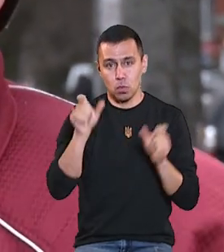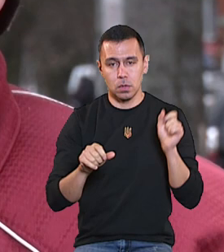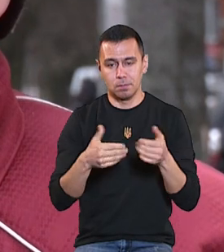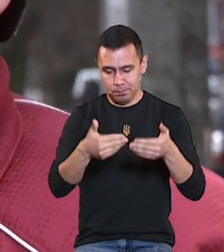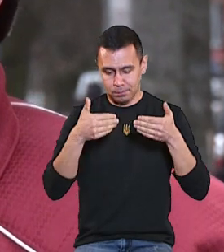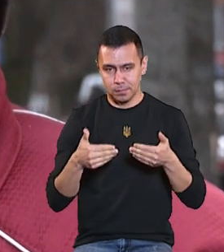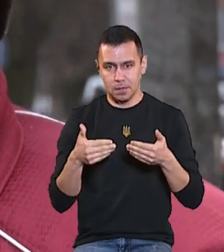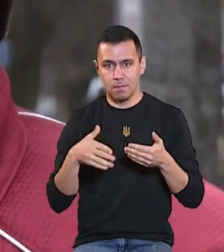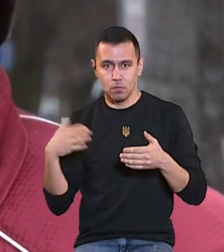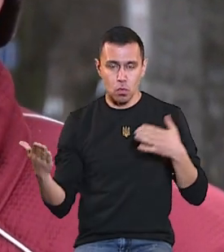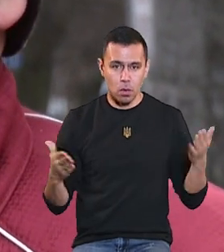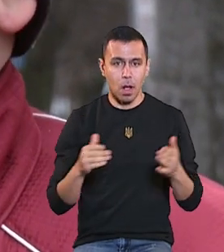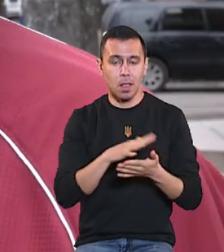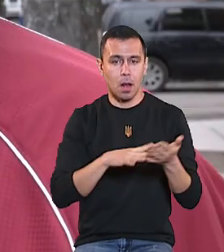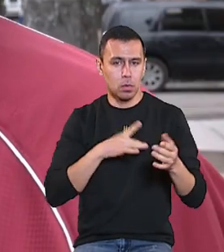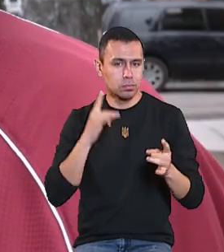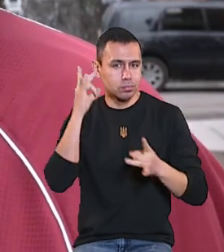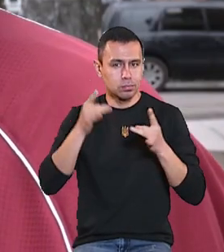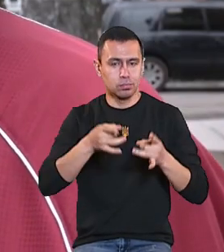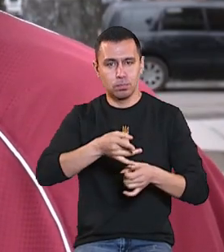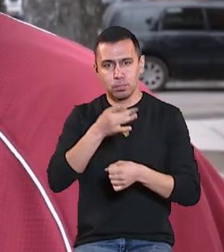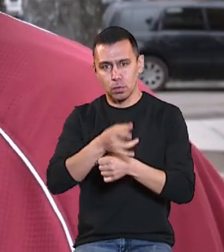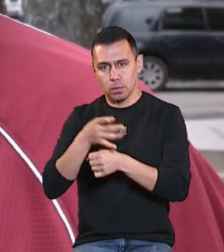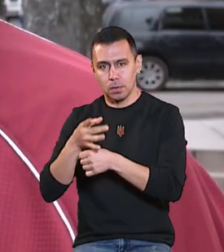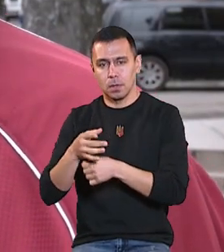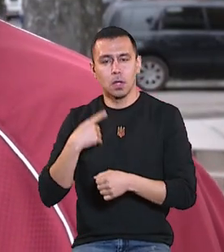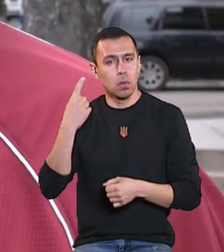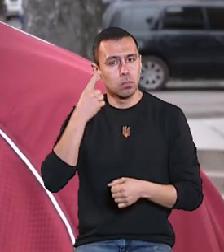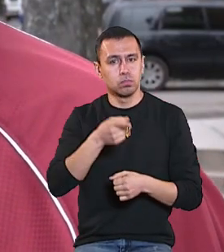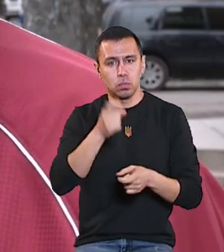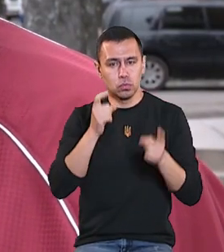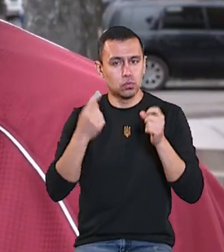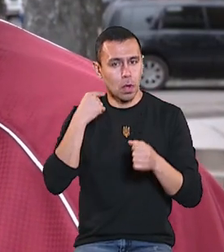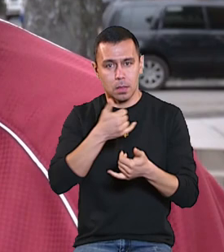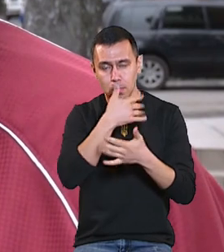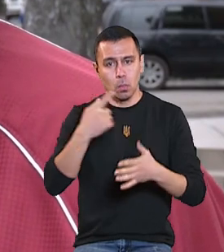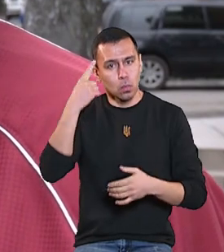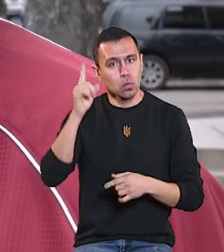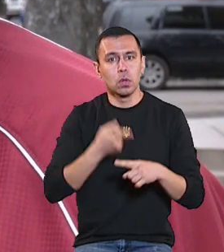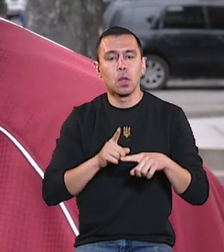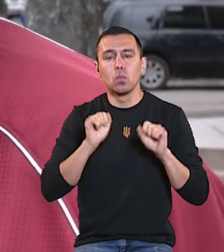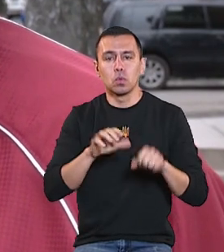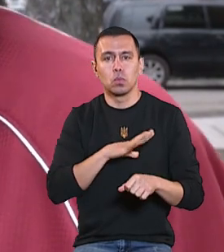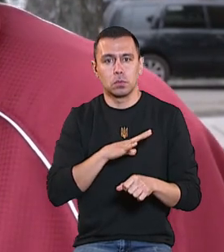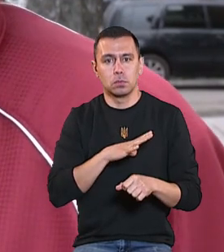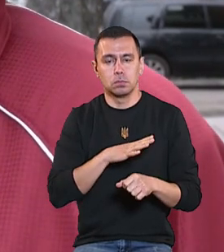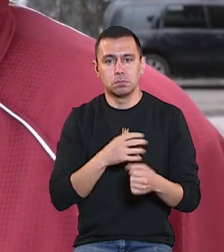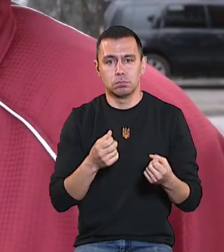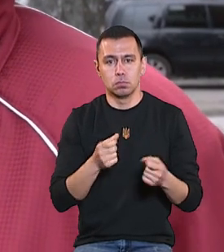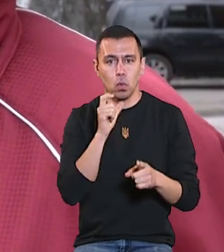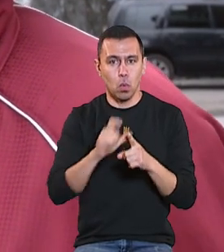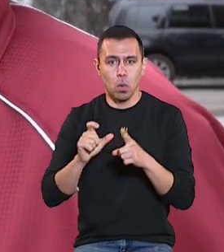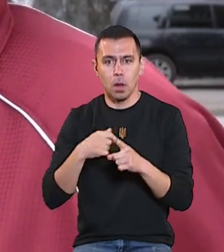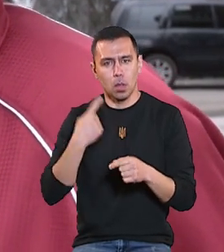відійшли сторону. Далі пролунали постріли. Я то постріли чув, але я навіть не міг подумати, що це можуть бути бойові кулі. Я думав, це